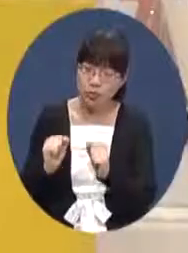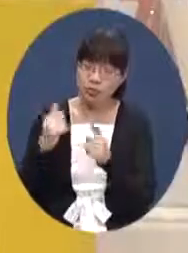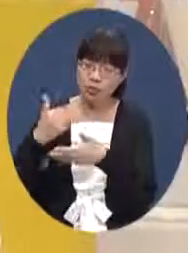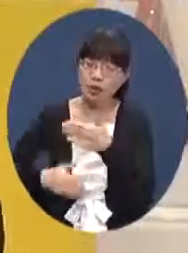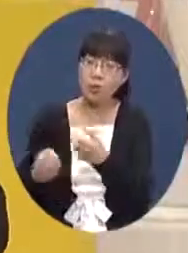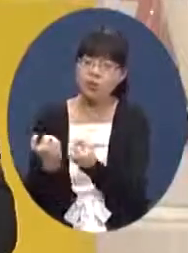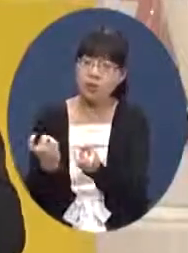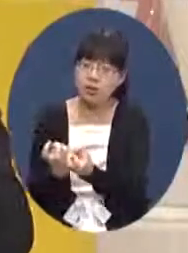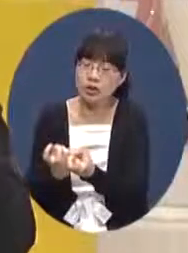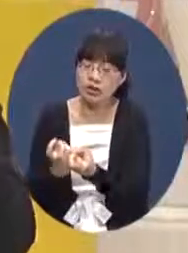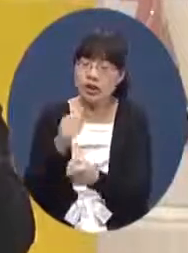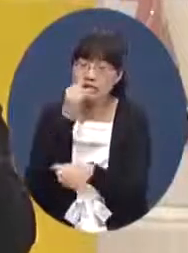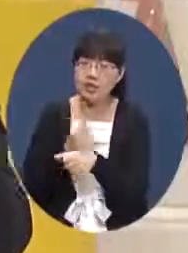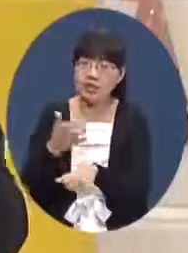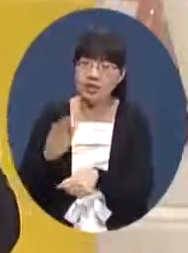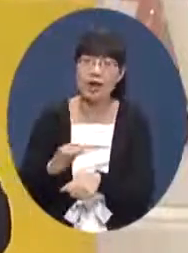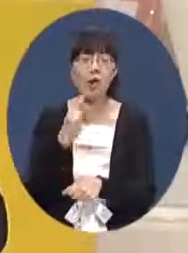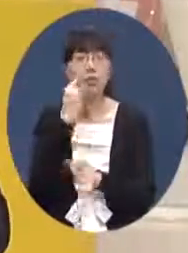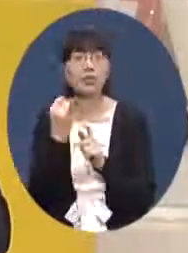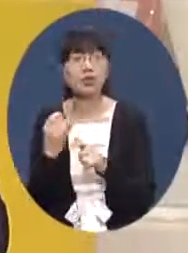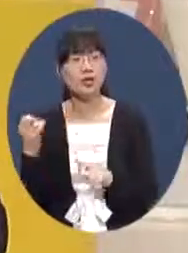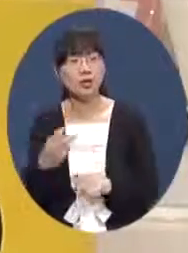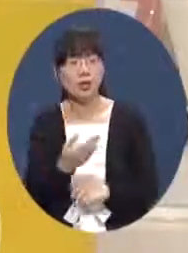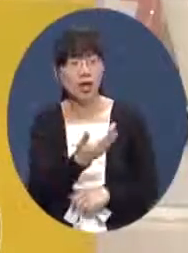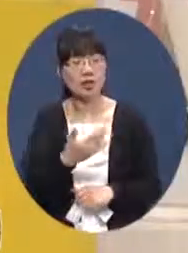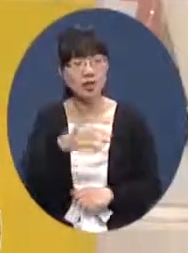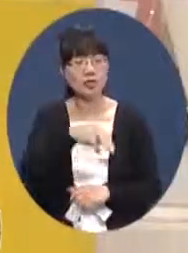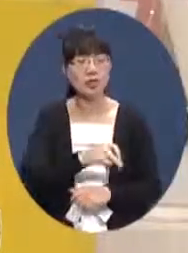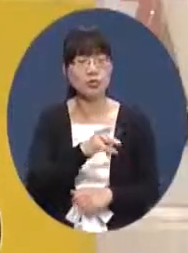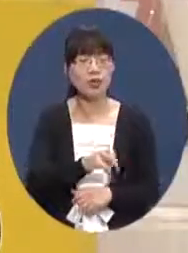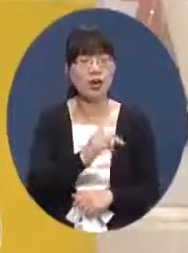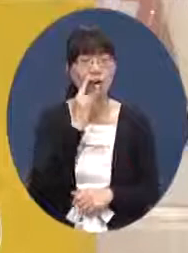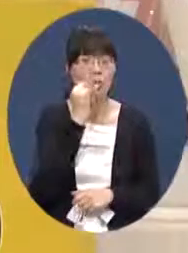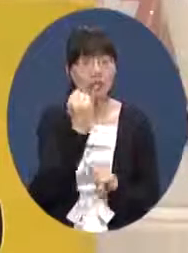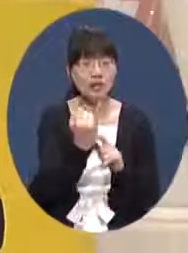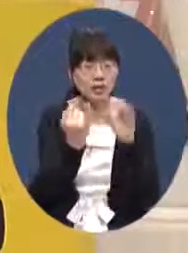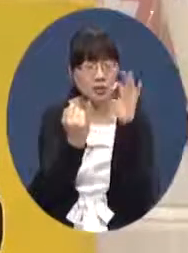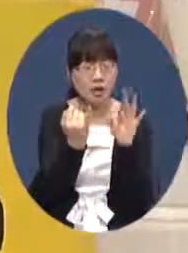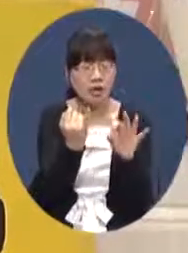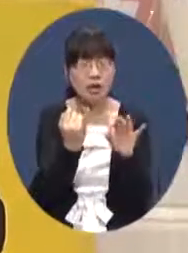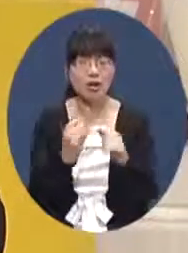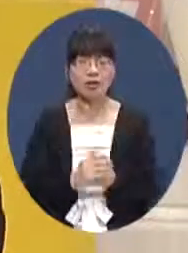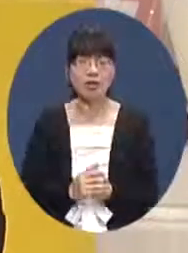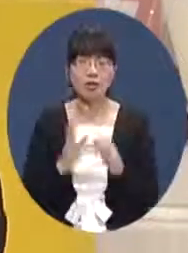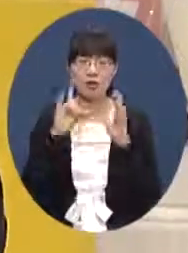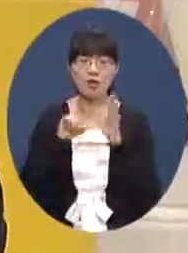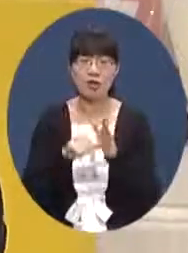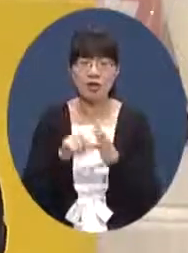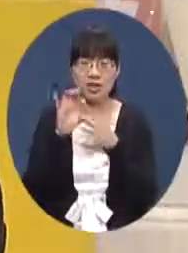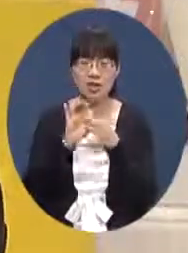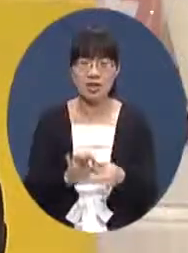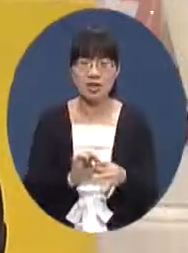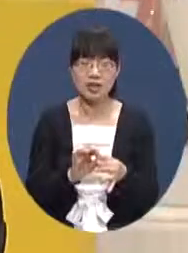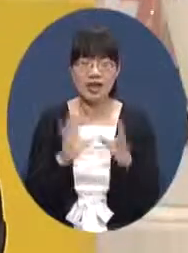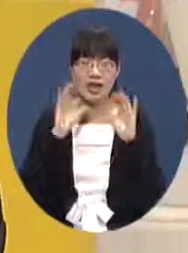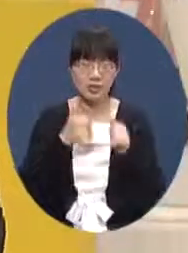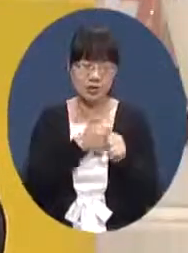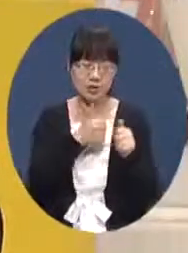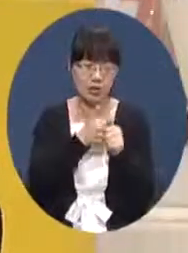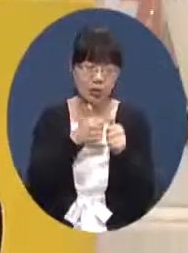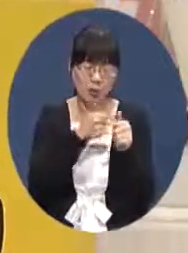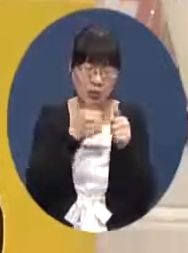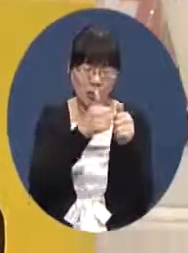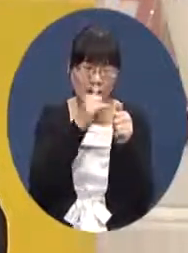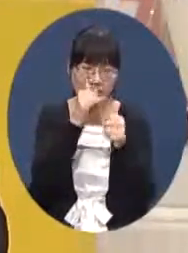수밖에 없는 게 어머님들이 너 그러면 또 아까 수영이 어머니 같은 경우에는 맞아요. 보면 그래서 어렸을 던진다. 때요. 계속 아이를 쫓아다니셨다